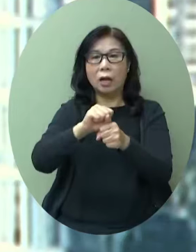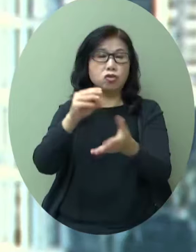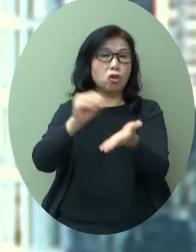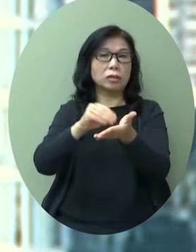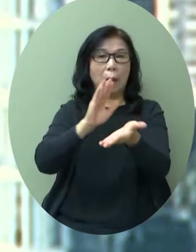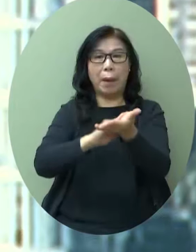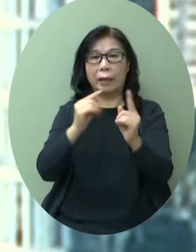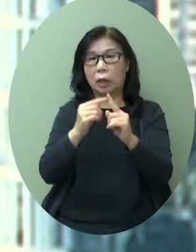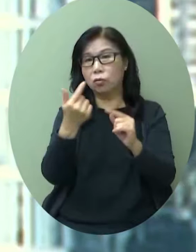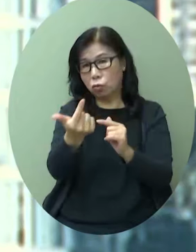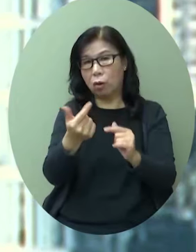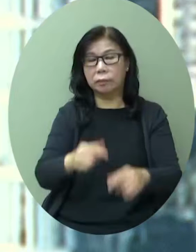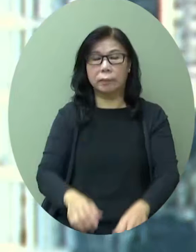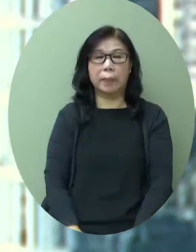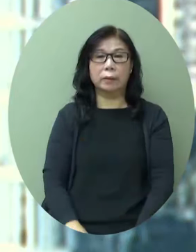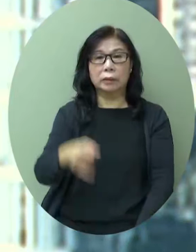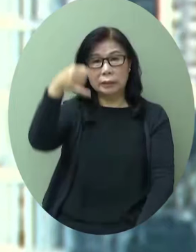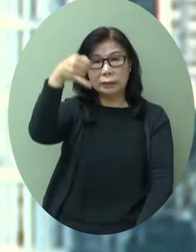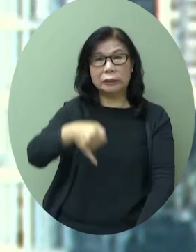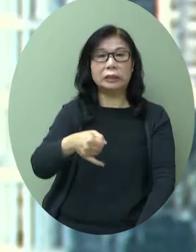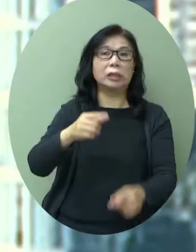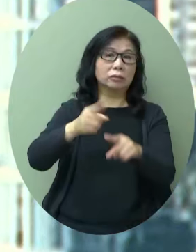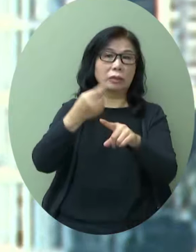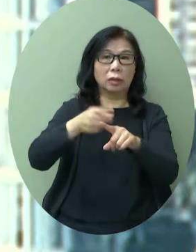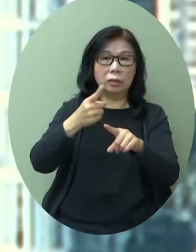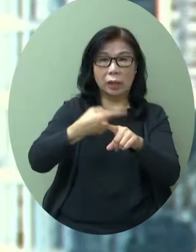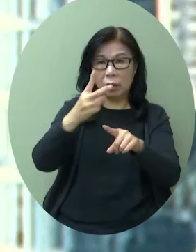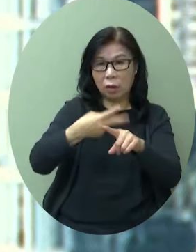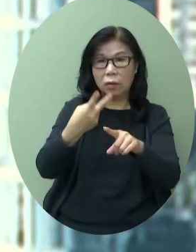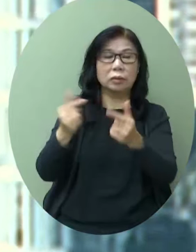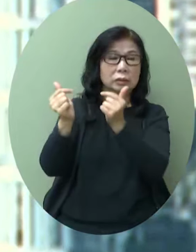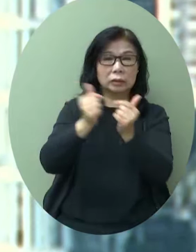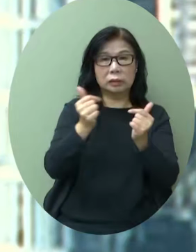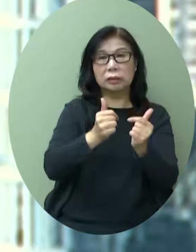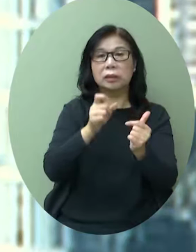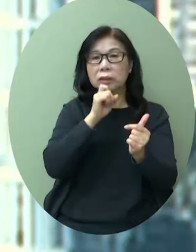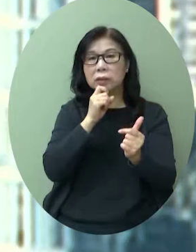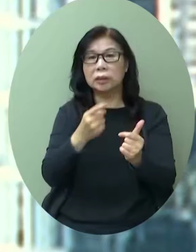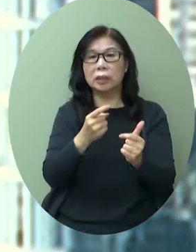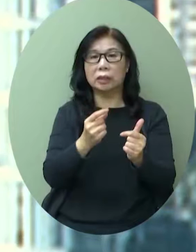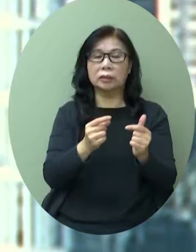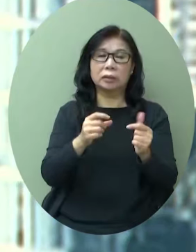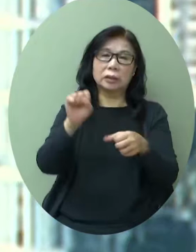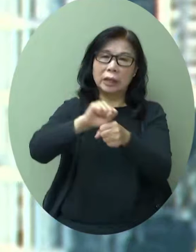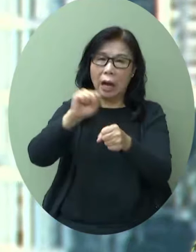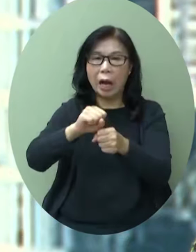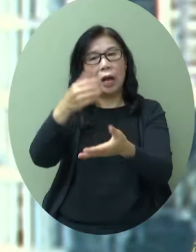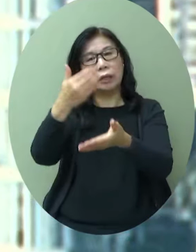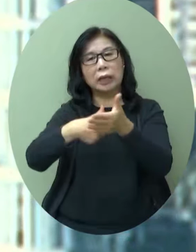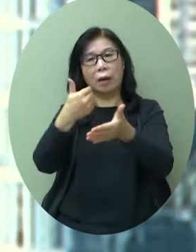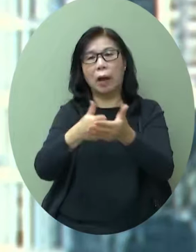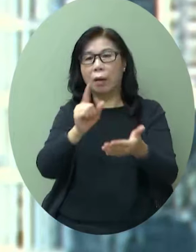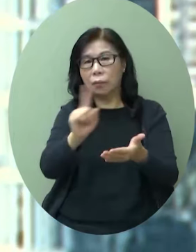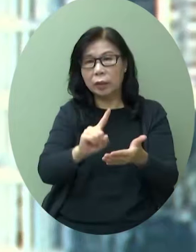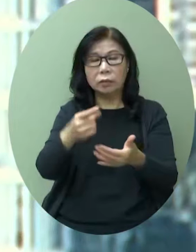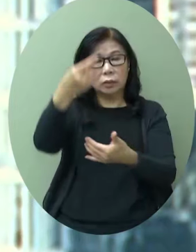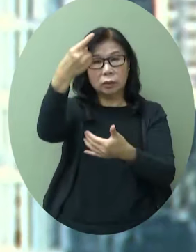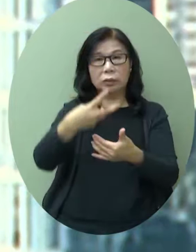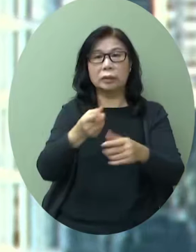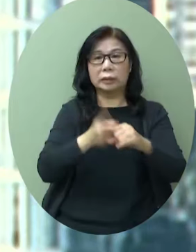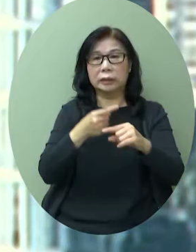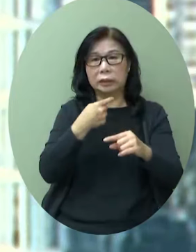動。咁相信喺未來一段嘅日子咧，我哋都要繼續咁樣不斷檢視我哋嘅措施嚇，一有需要我哋